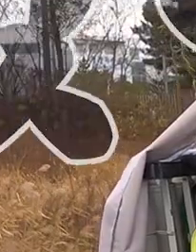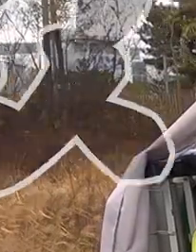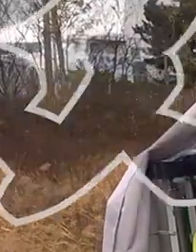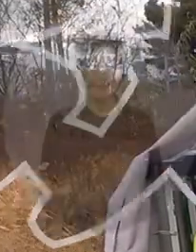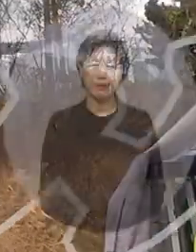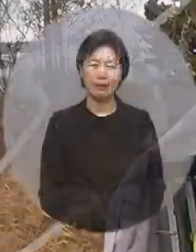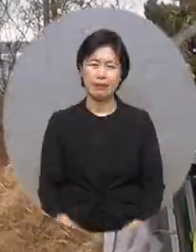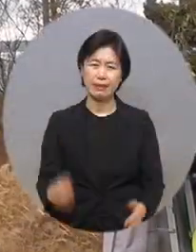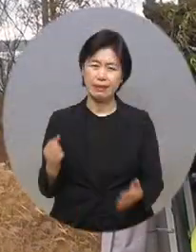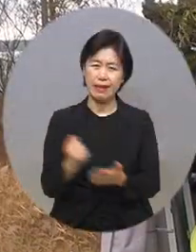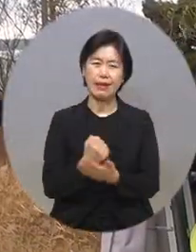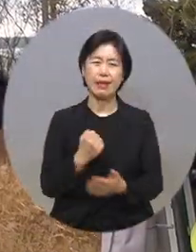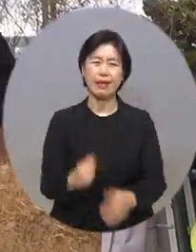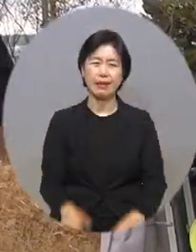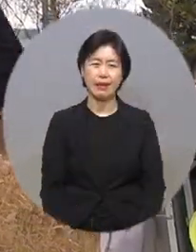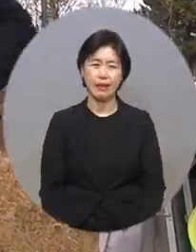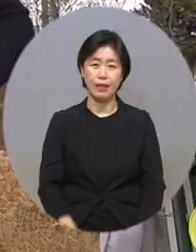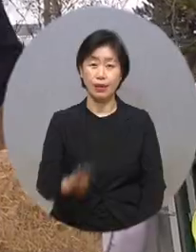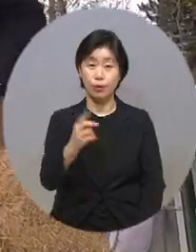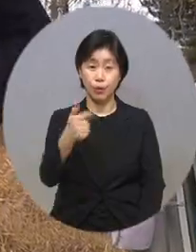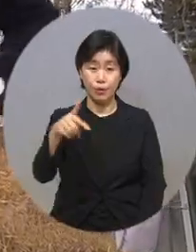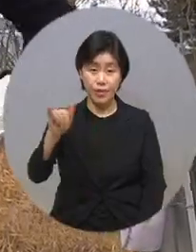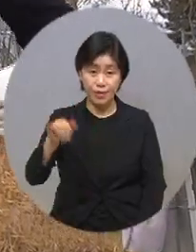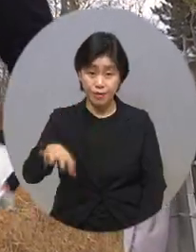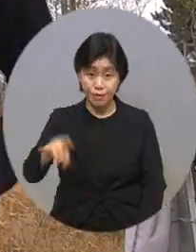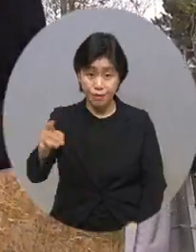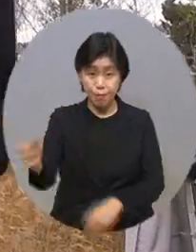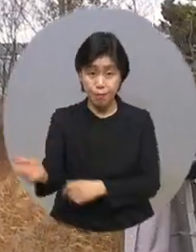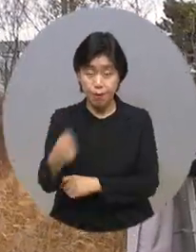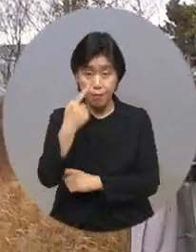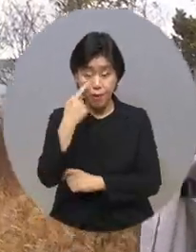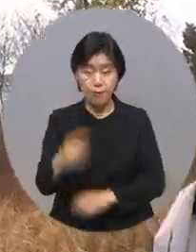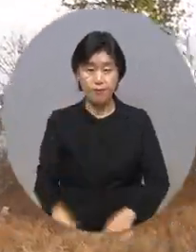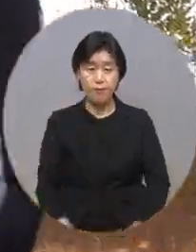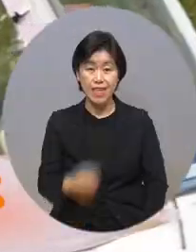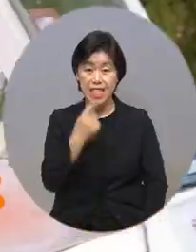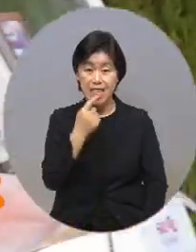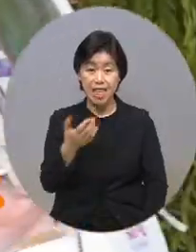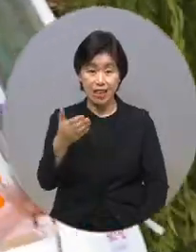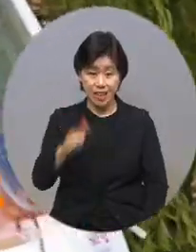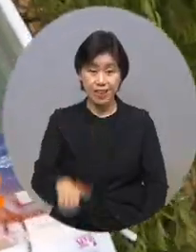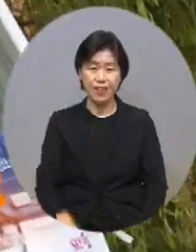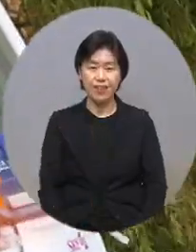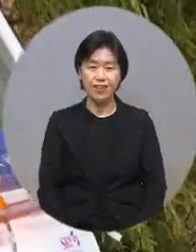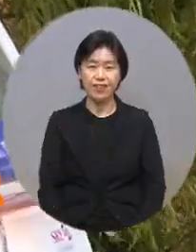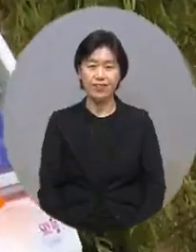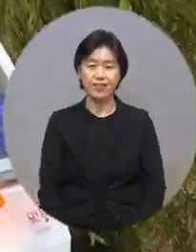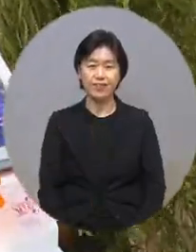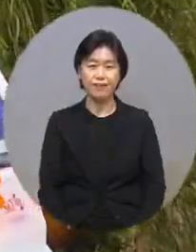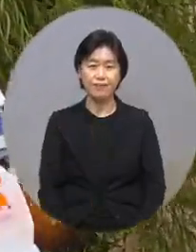밀렸어. 보기 먼저 치. 화이트인데 같이. 오! 나이스.